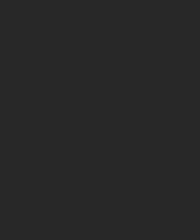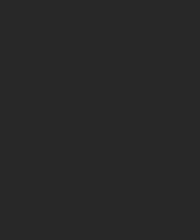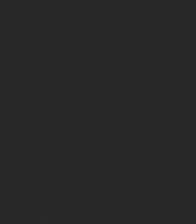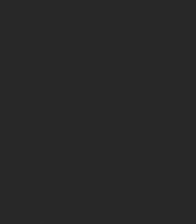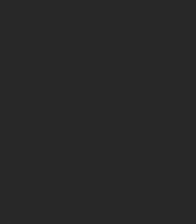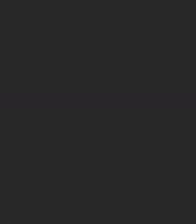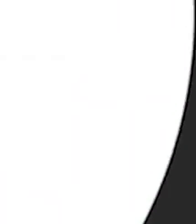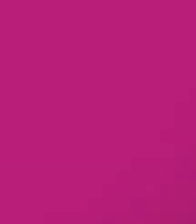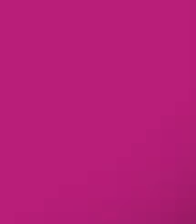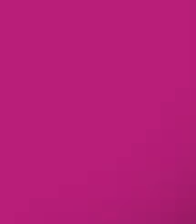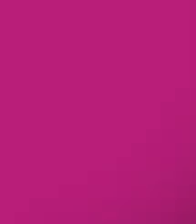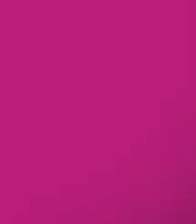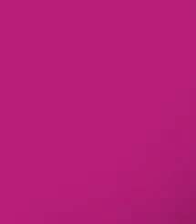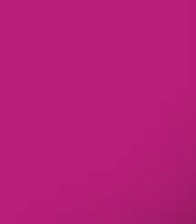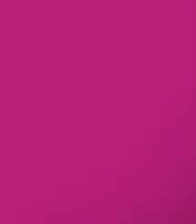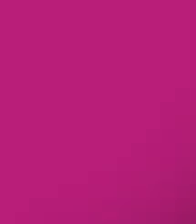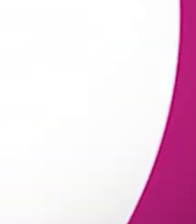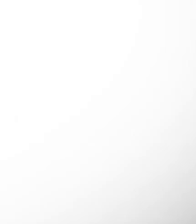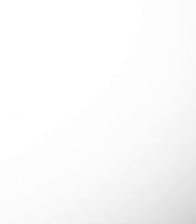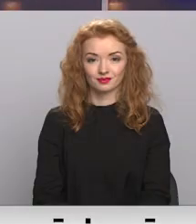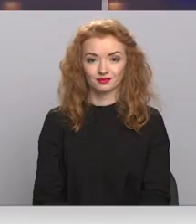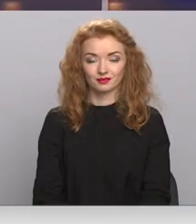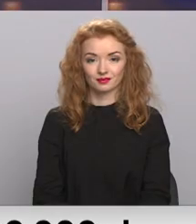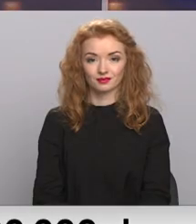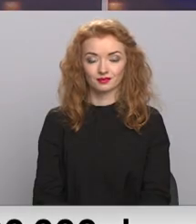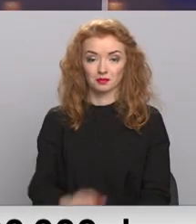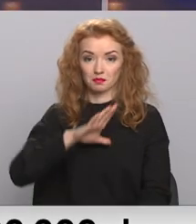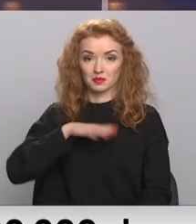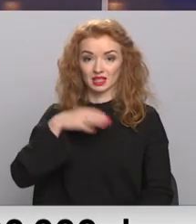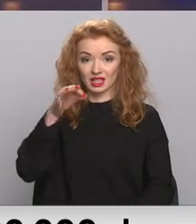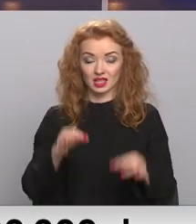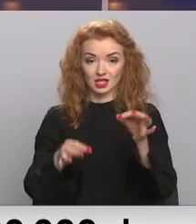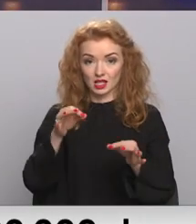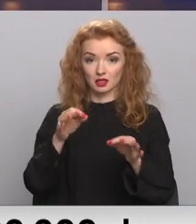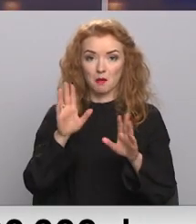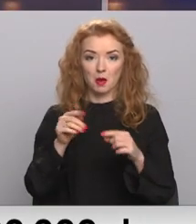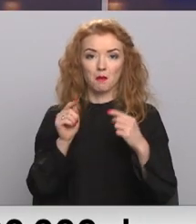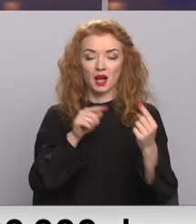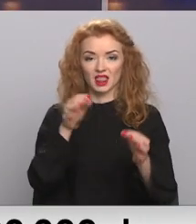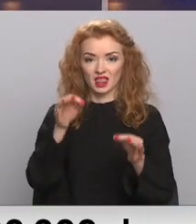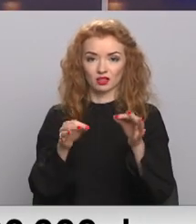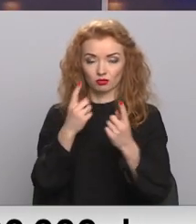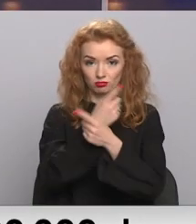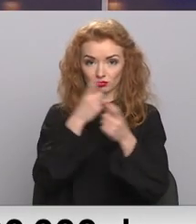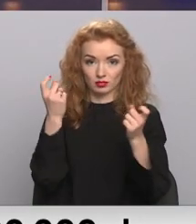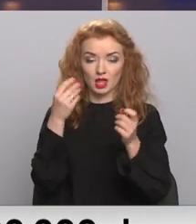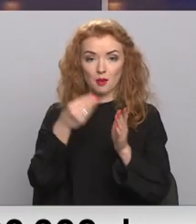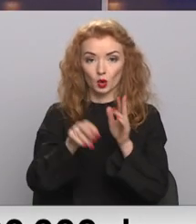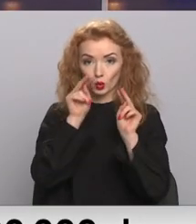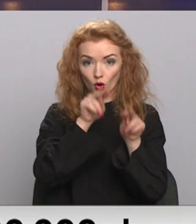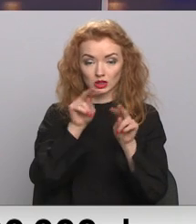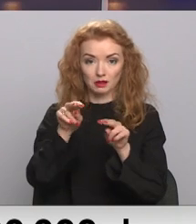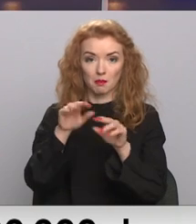Re! Viss ēters ir te! Pēc tiesvedības, kurā par pretiesisku atzīts iepirkumu uzraudzības biroja